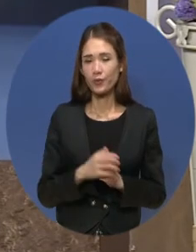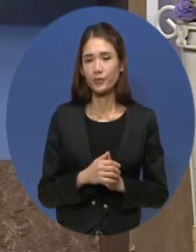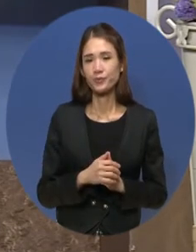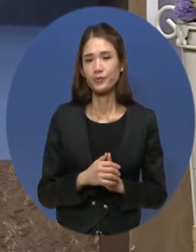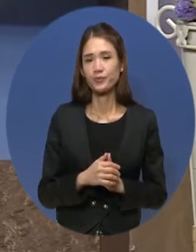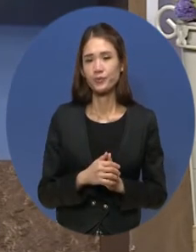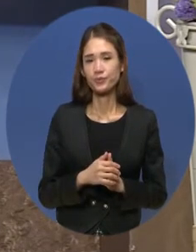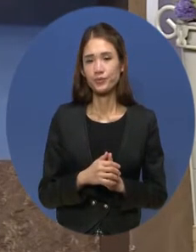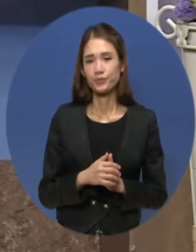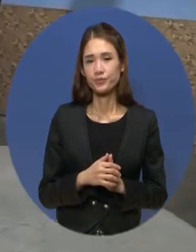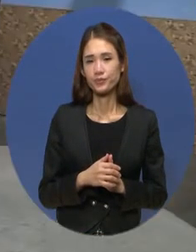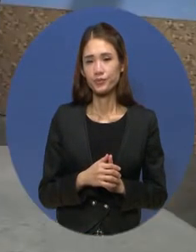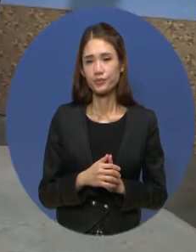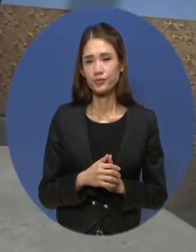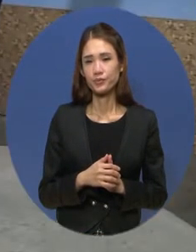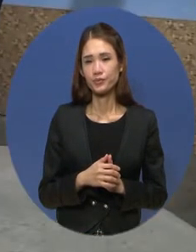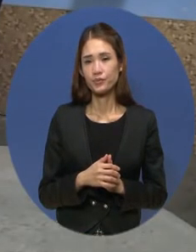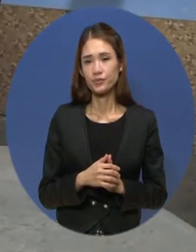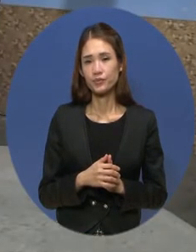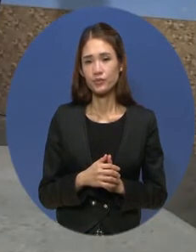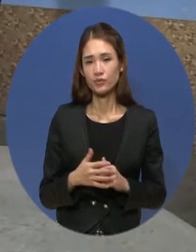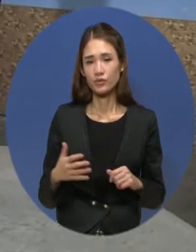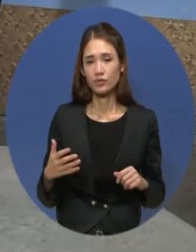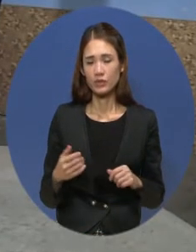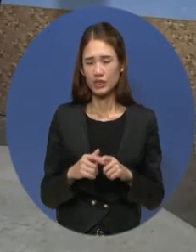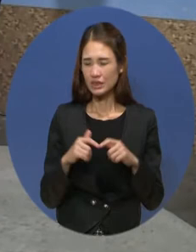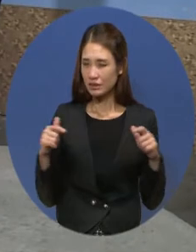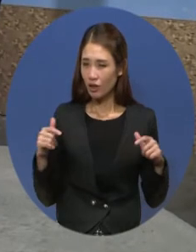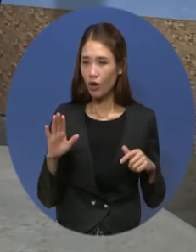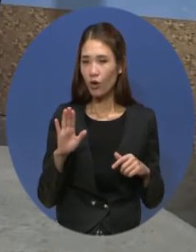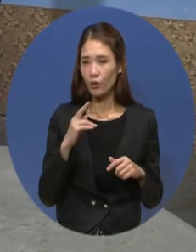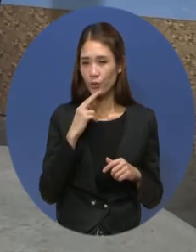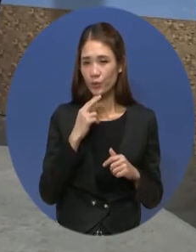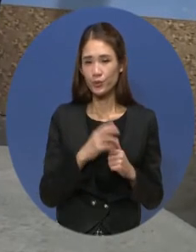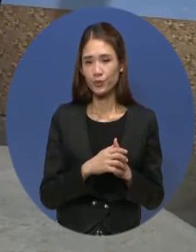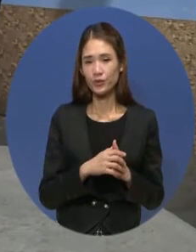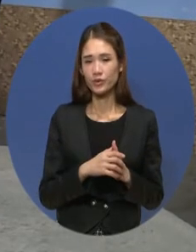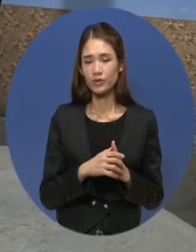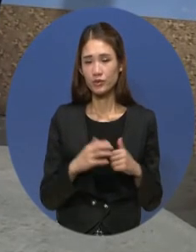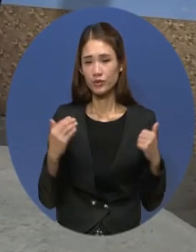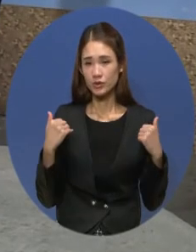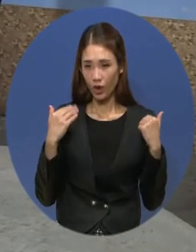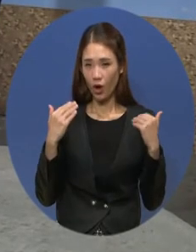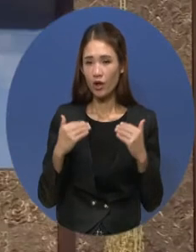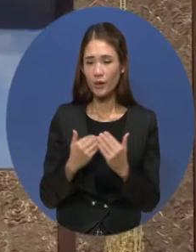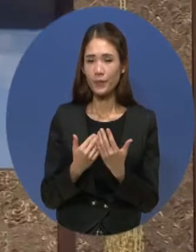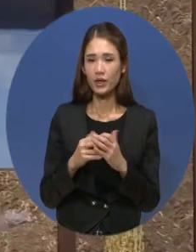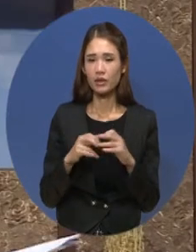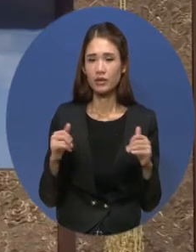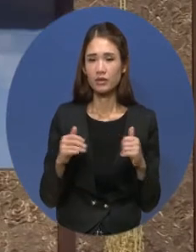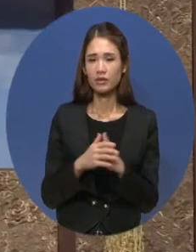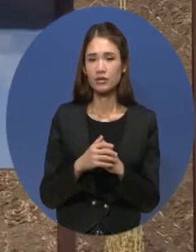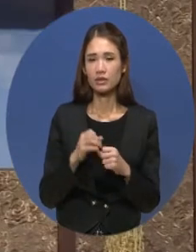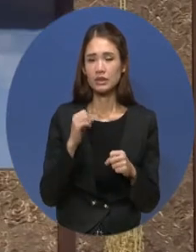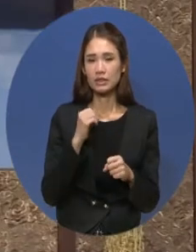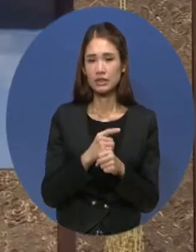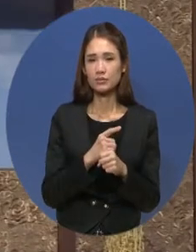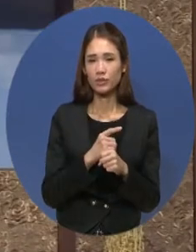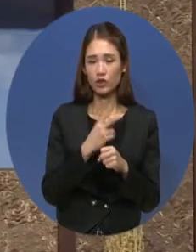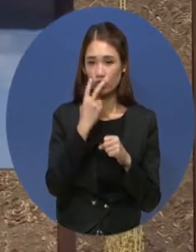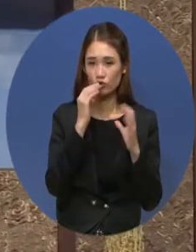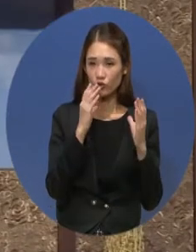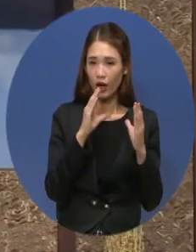부탁드립니다 어 거창한 거 없구요 4 어 성인 발달장애인 분들이 이미